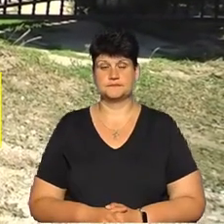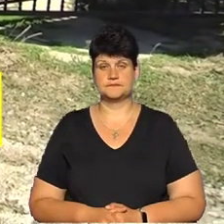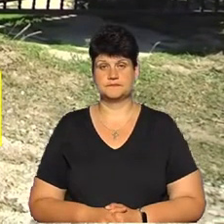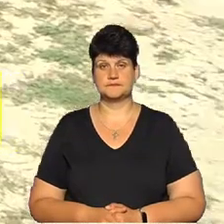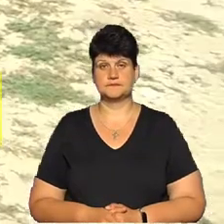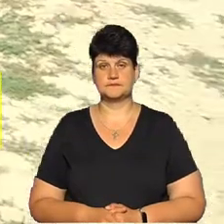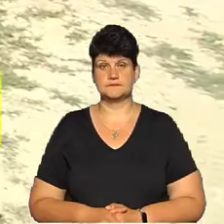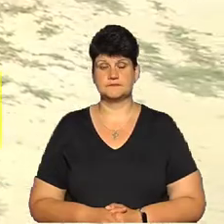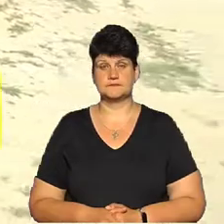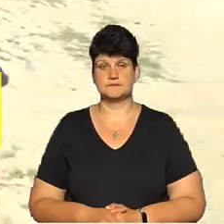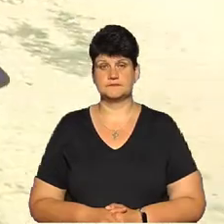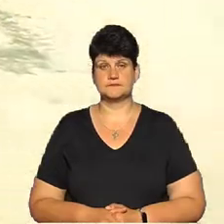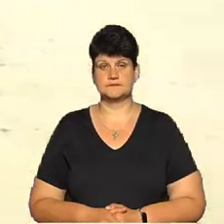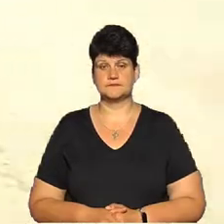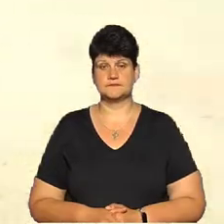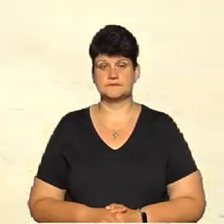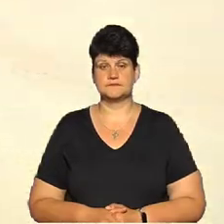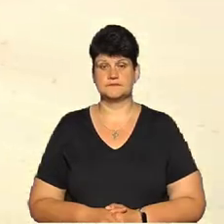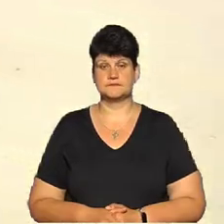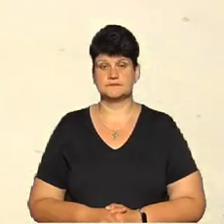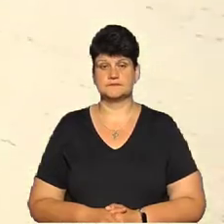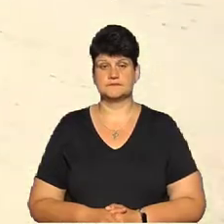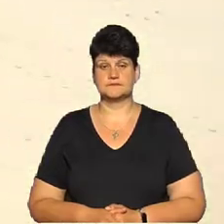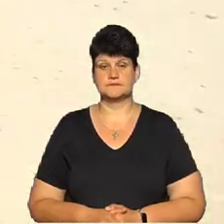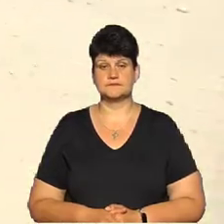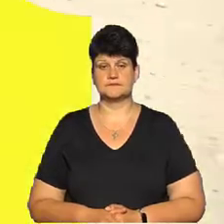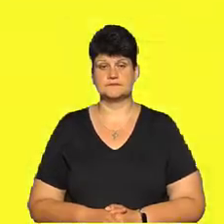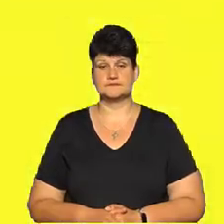на Суспільному. Тернопільщина.